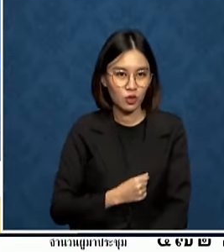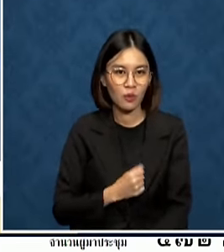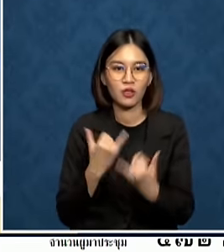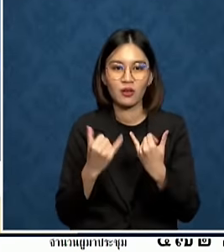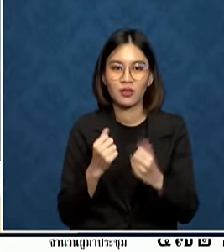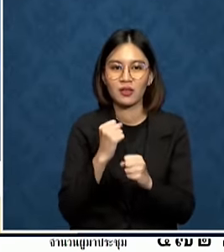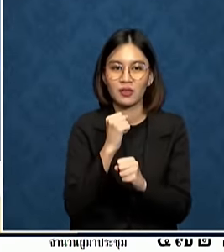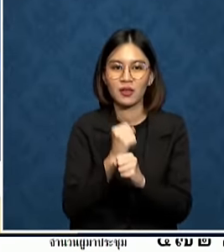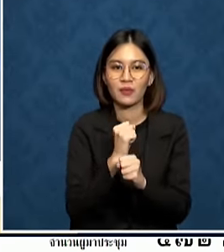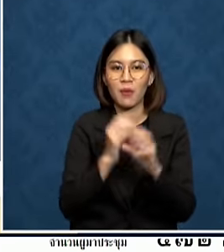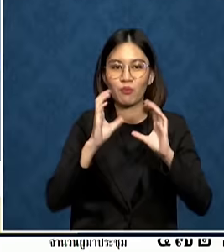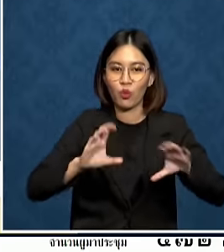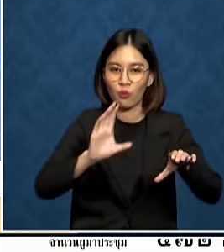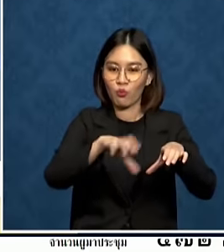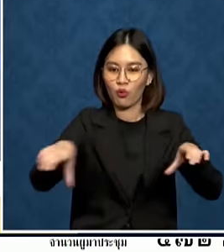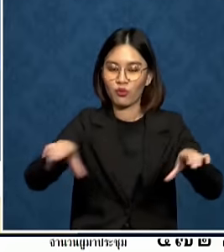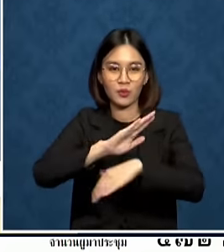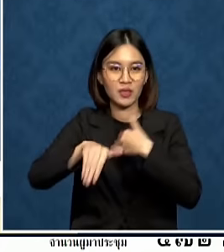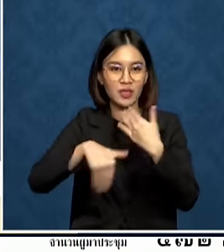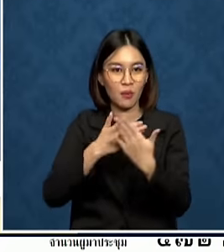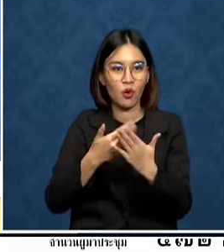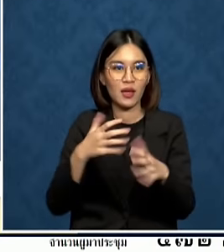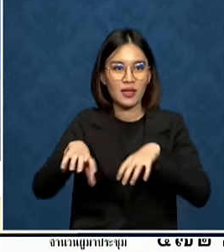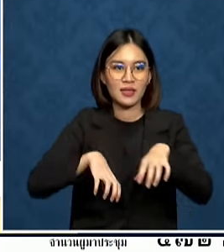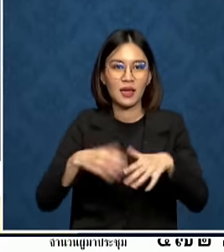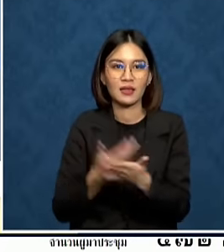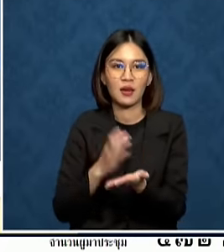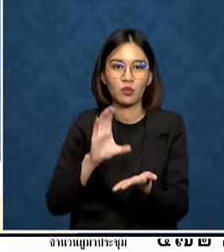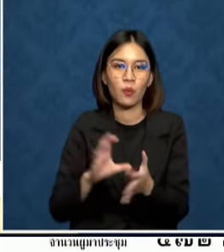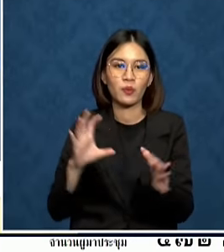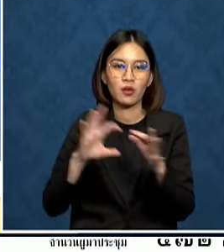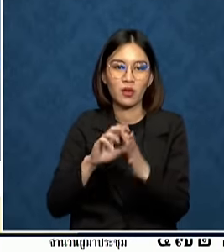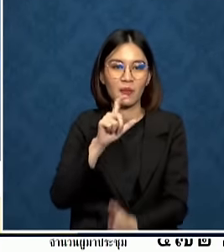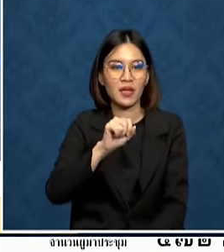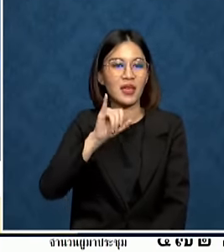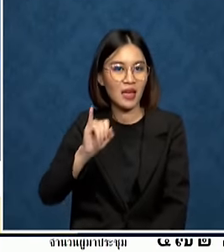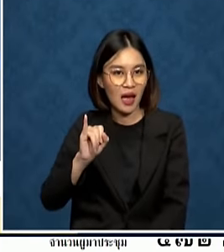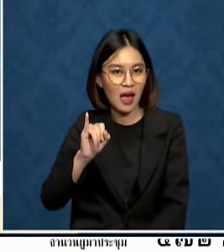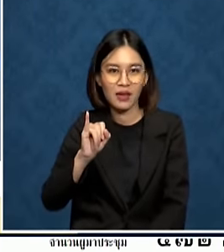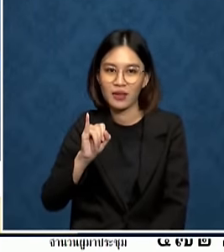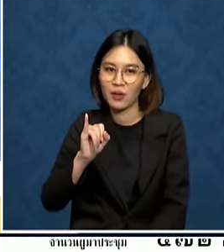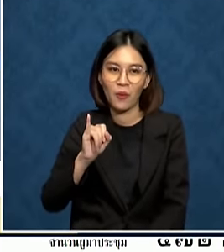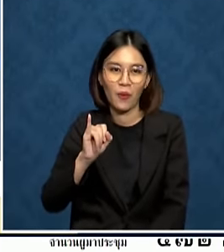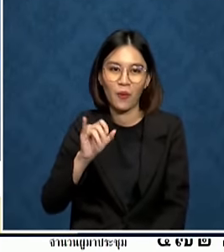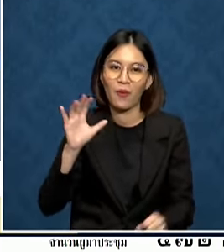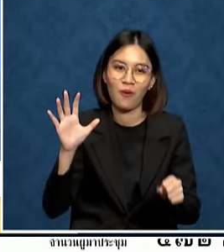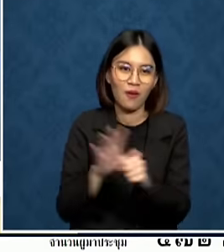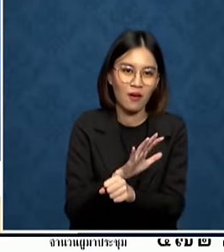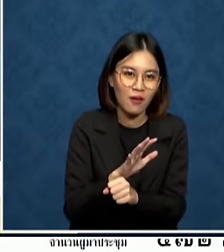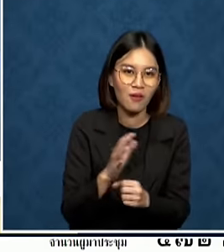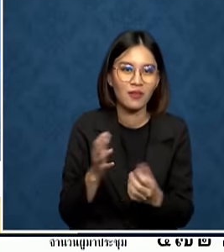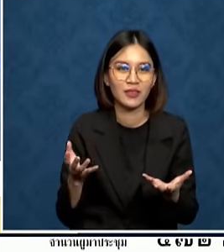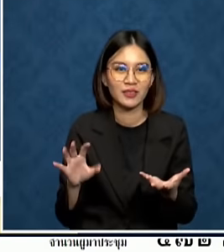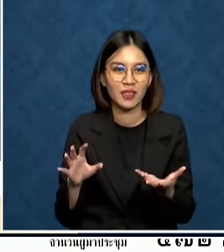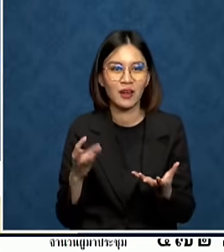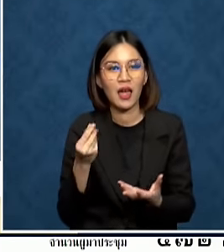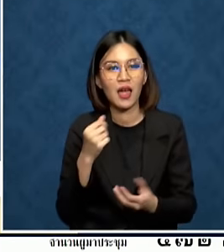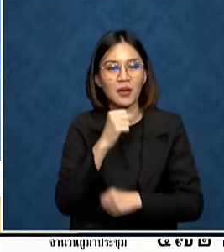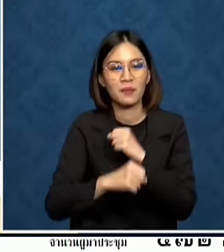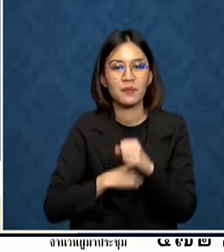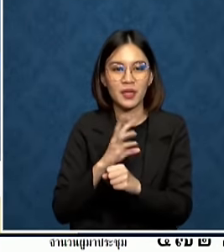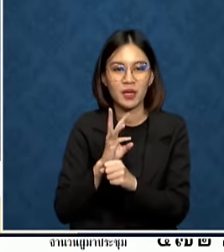ราชการในงบ 68เลยจัดงบเกี่ยวกับปัญญาประดิษฐ์หรือ AIมาฉ่ำๆฉ่ำแค่ไหนในงบปี